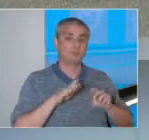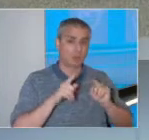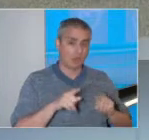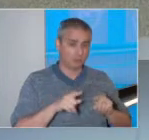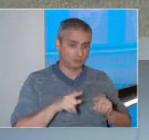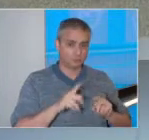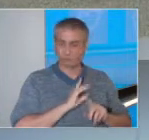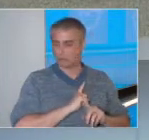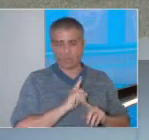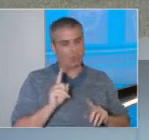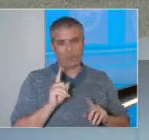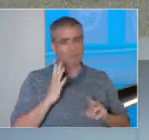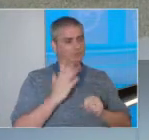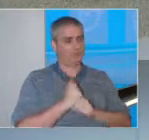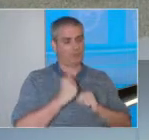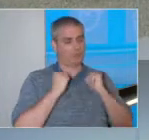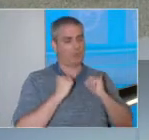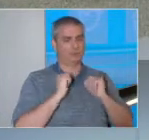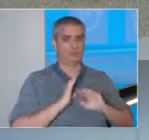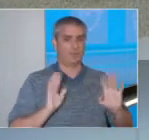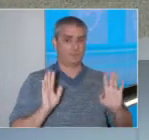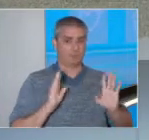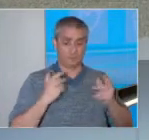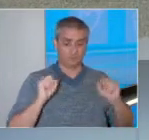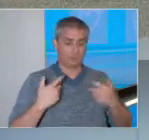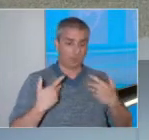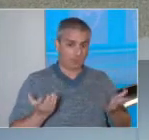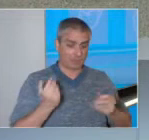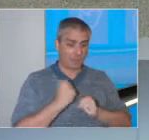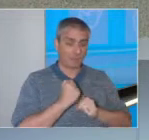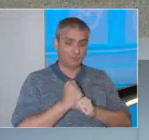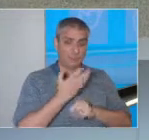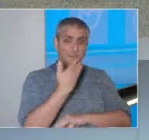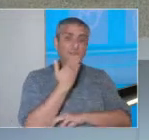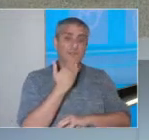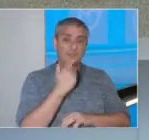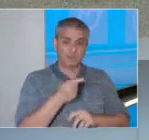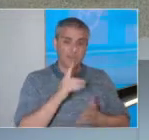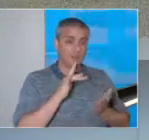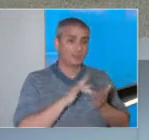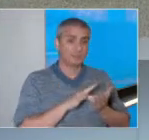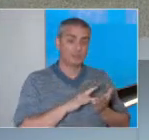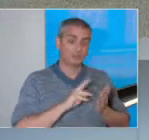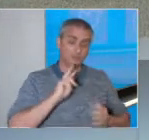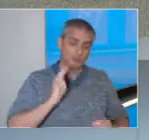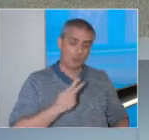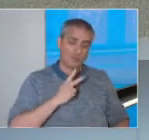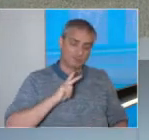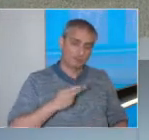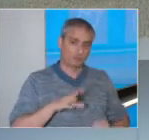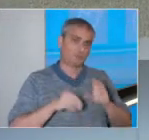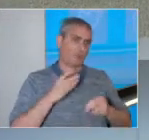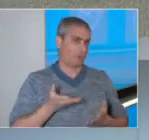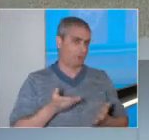ממשלות שלעולם לא הצליחו להחזיק מעמד. חוסר המשילות הזה גרם לכך שמדינת ישראל נמצאת פעם אחר פעם